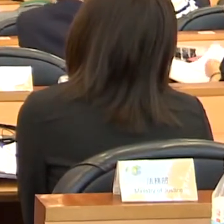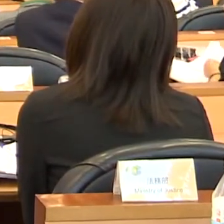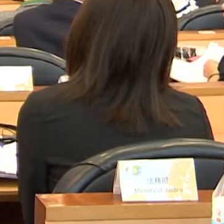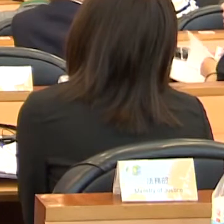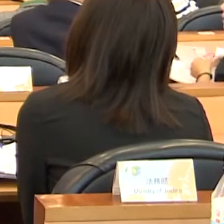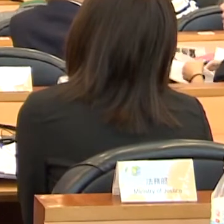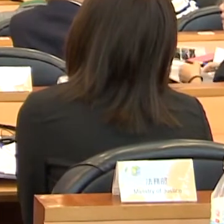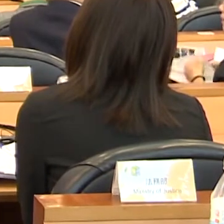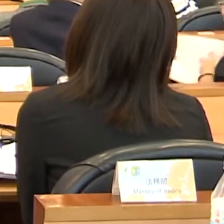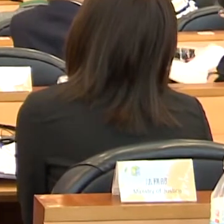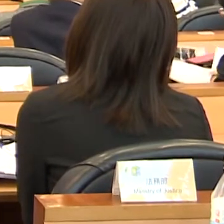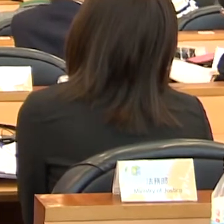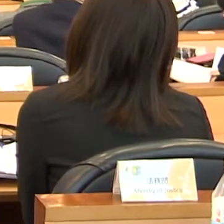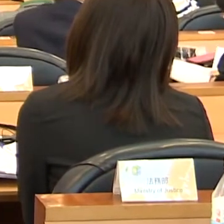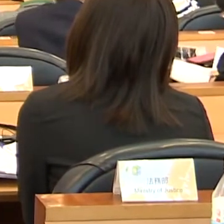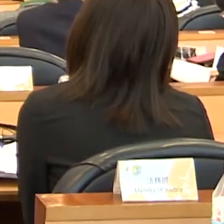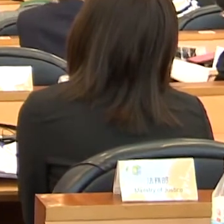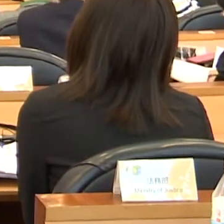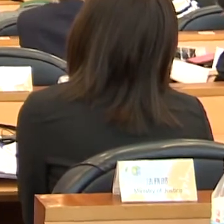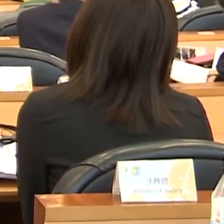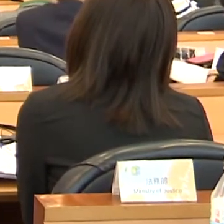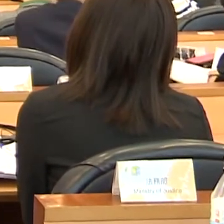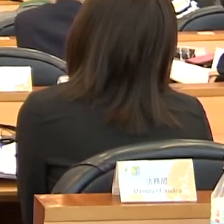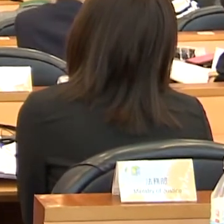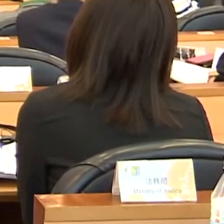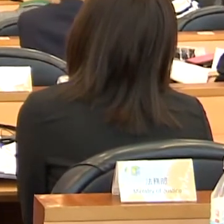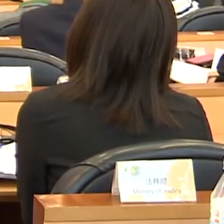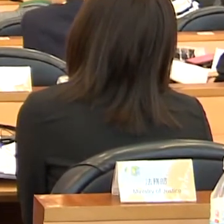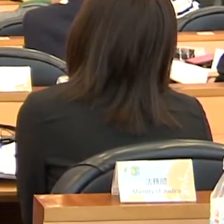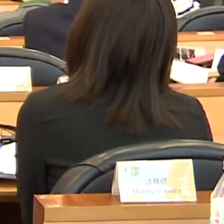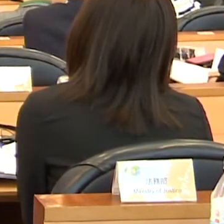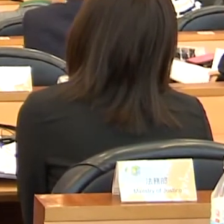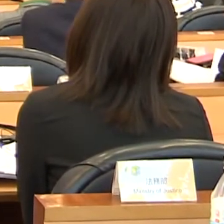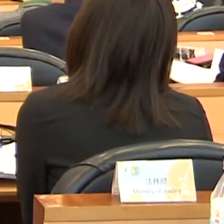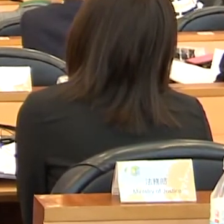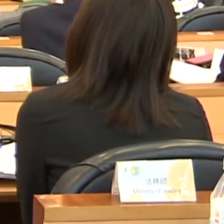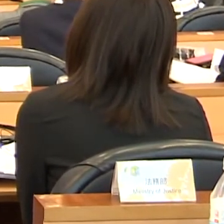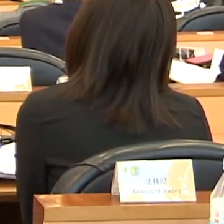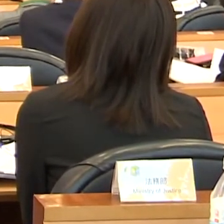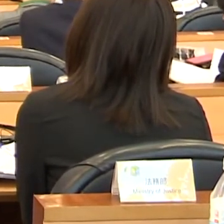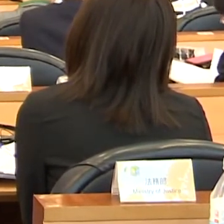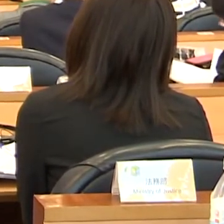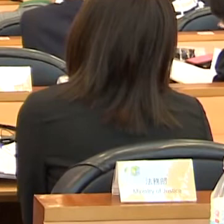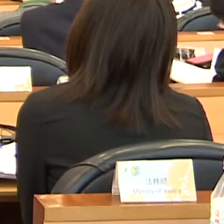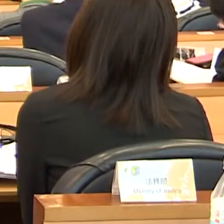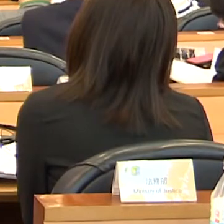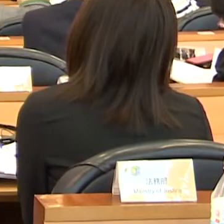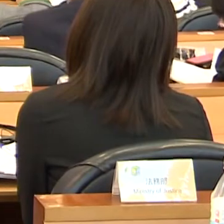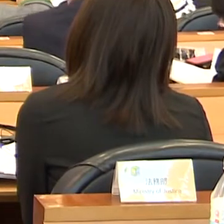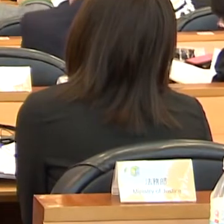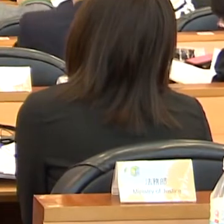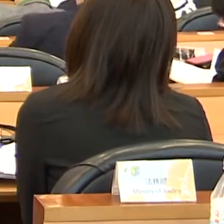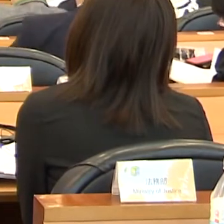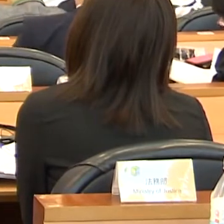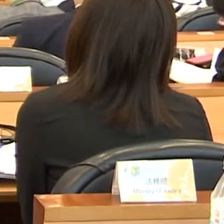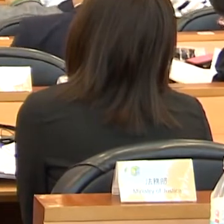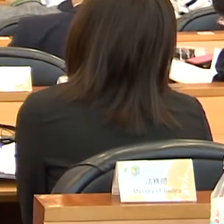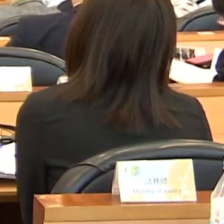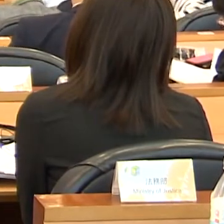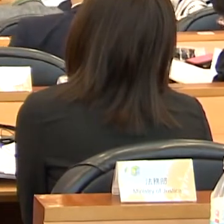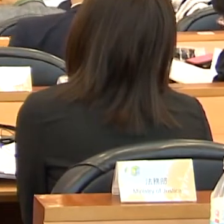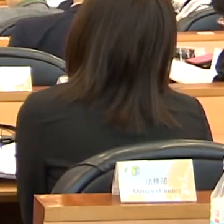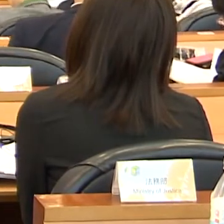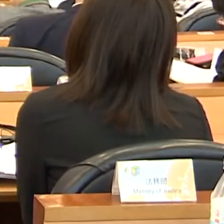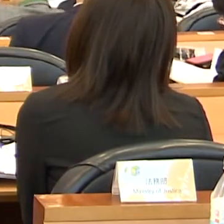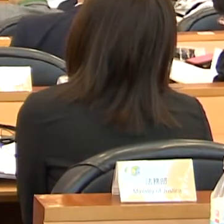数上升哦，那为什么像高雄有一些的机构还在不断的在扩张？这么小的孩子9岁以